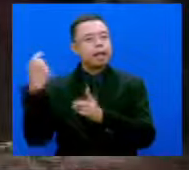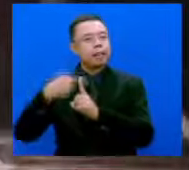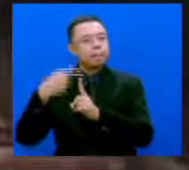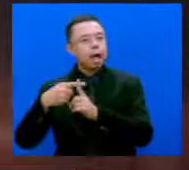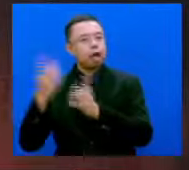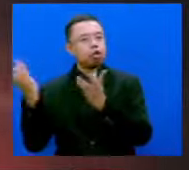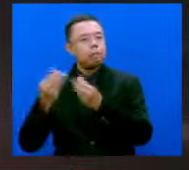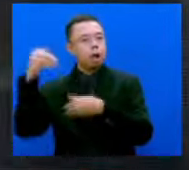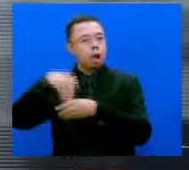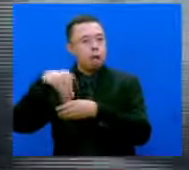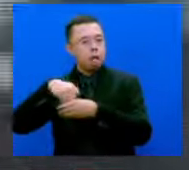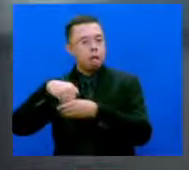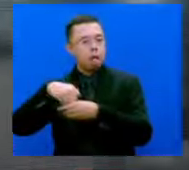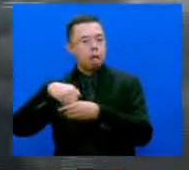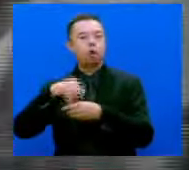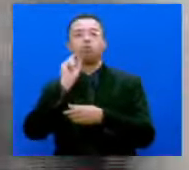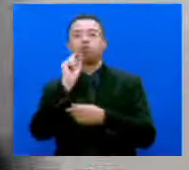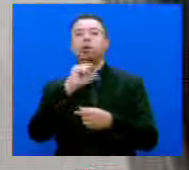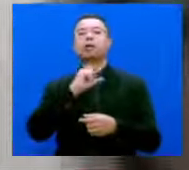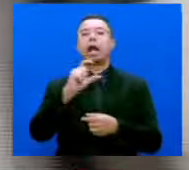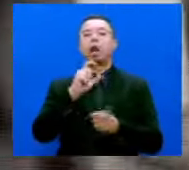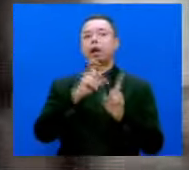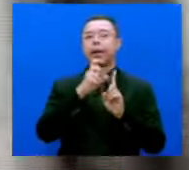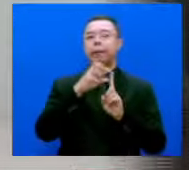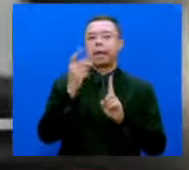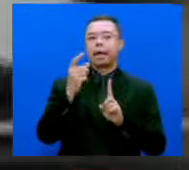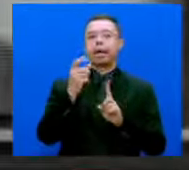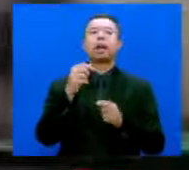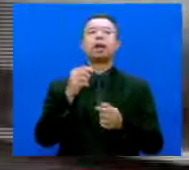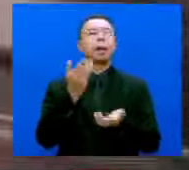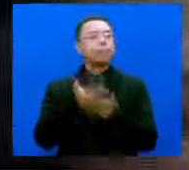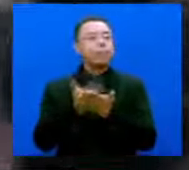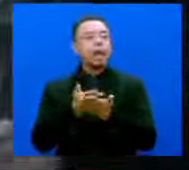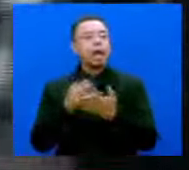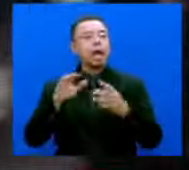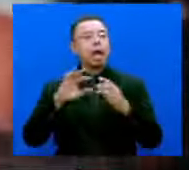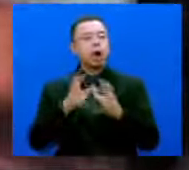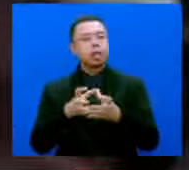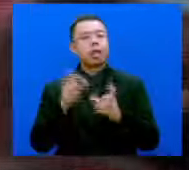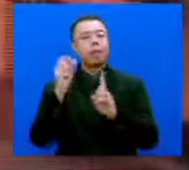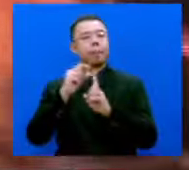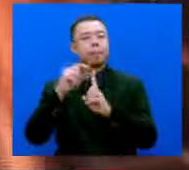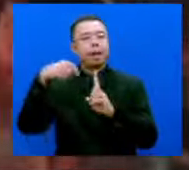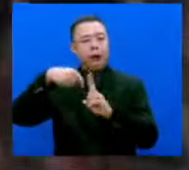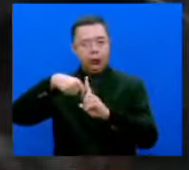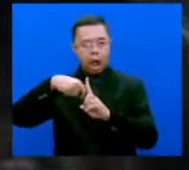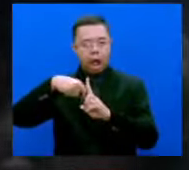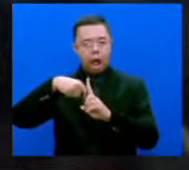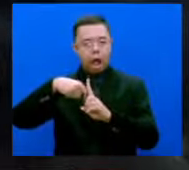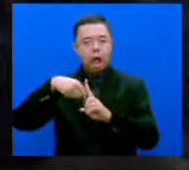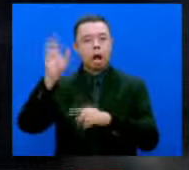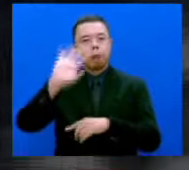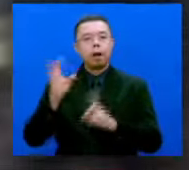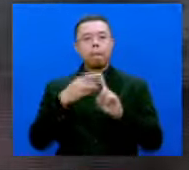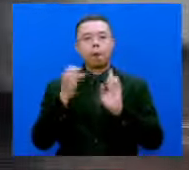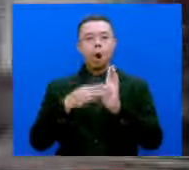suara salah satu calon legislatif provinsi kepada oknum panitia pemilihan kecamatan PPK di Kabupaten